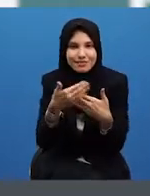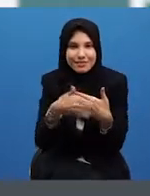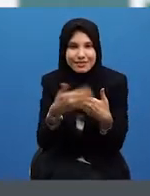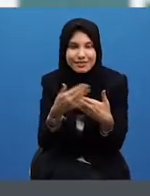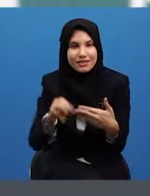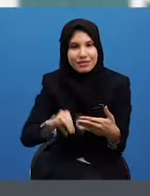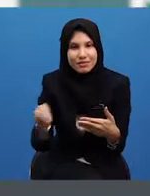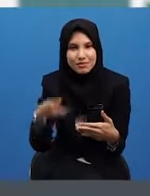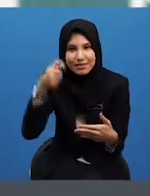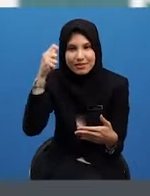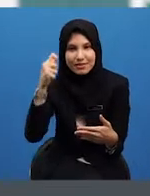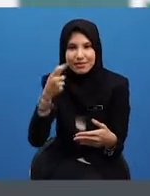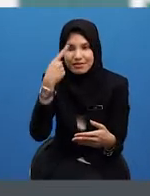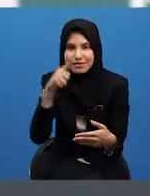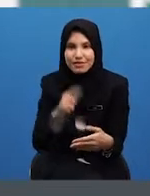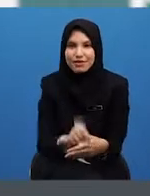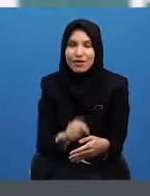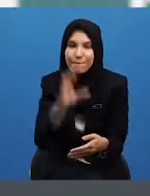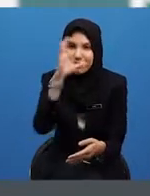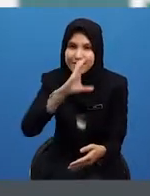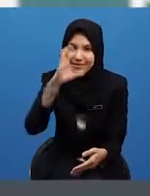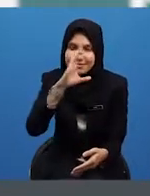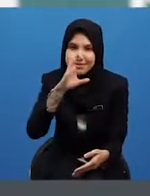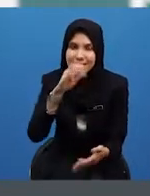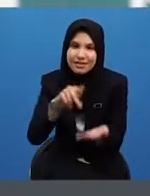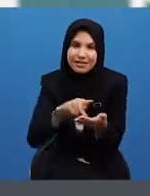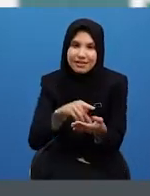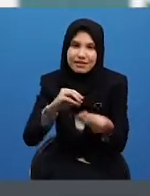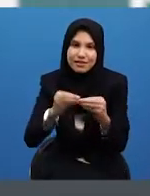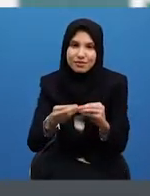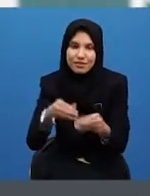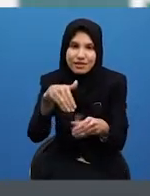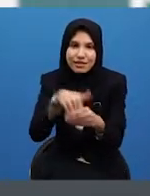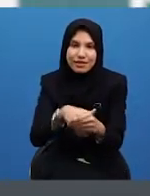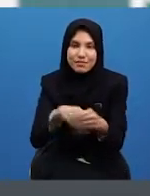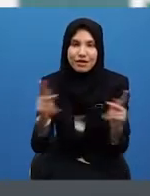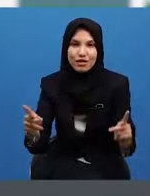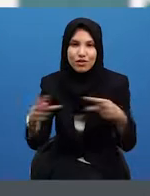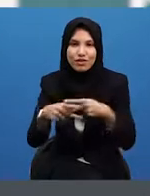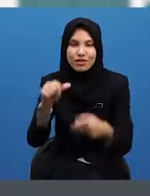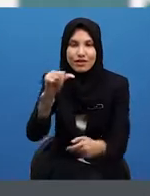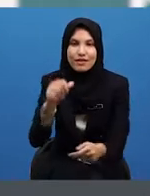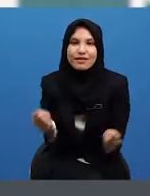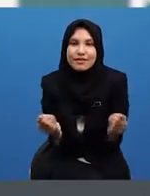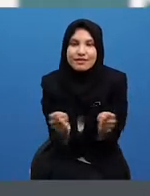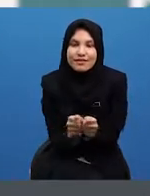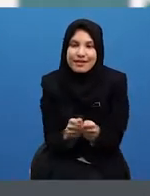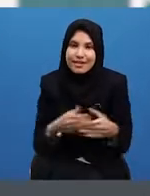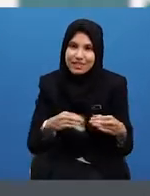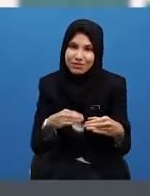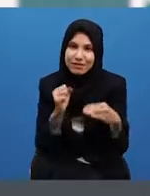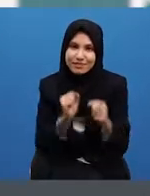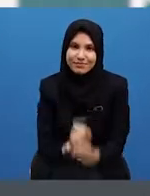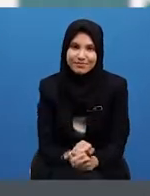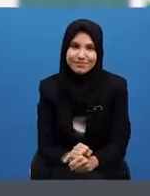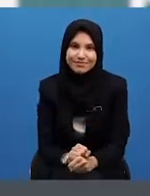murid tadi untuk mencarikan Ombo didalam kotak E8 pantas